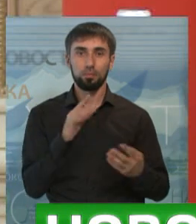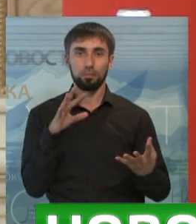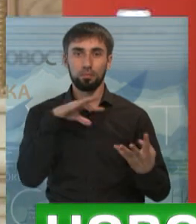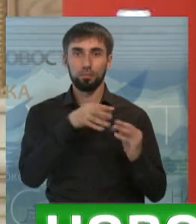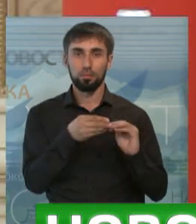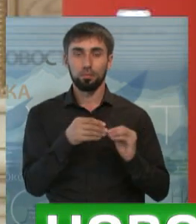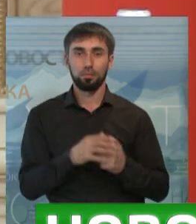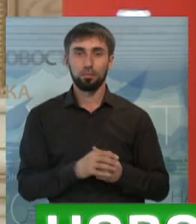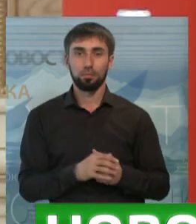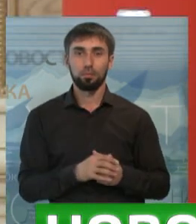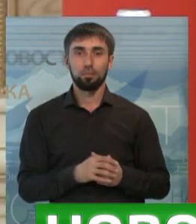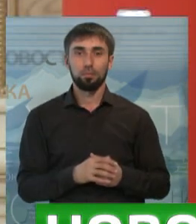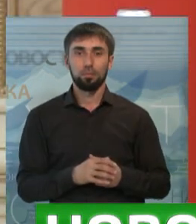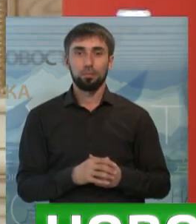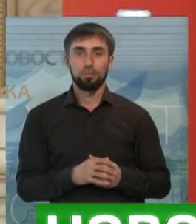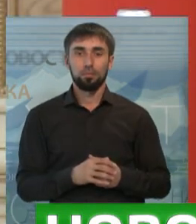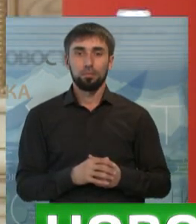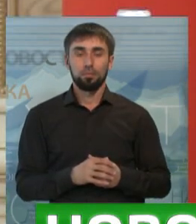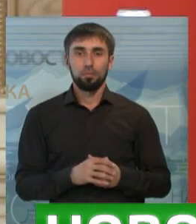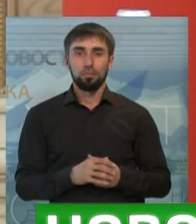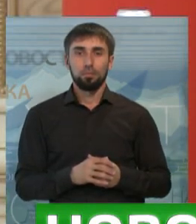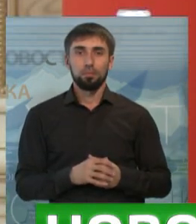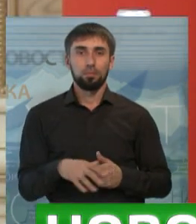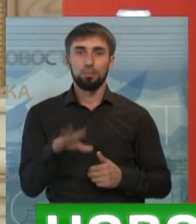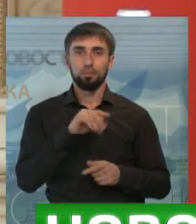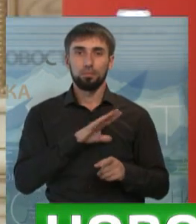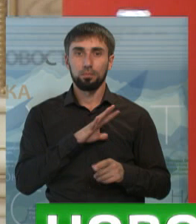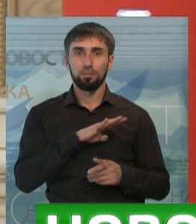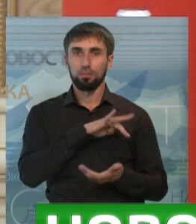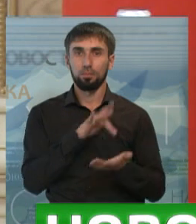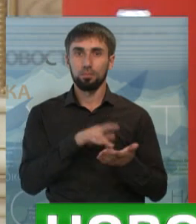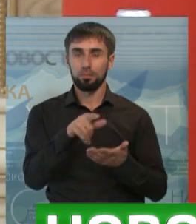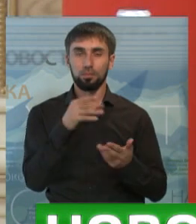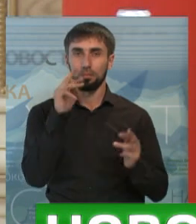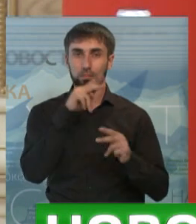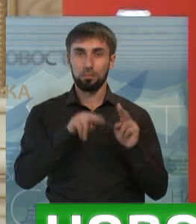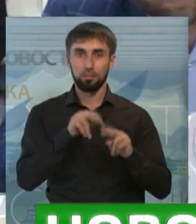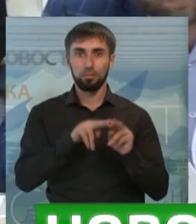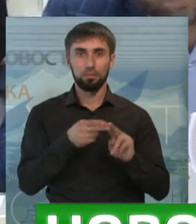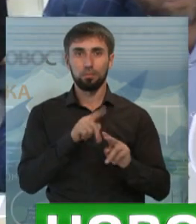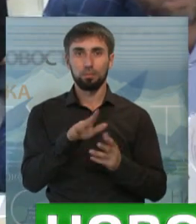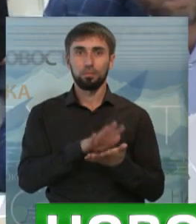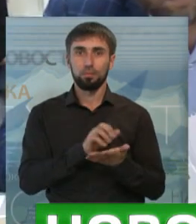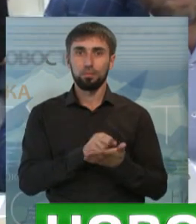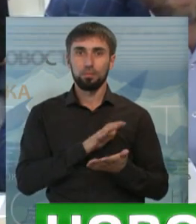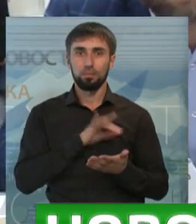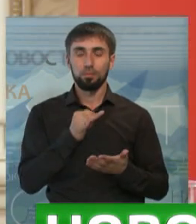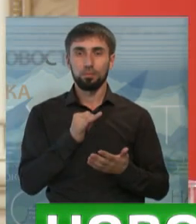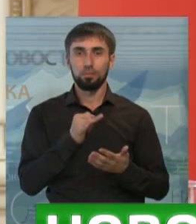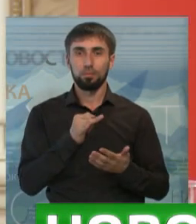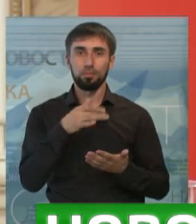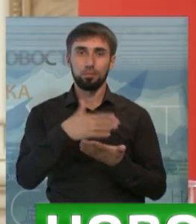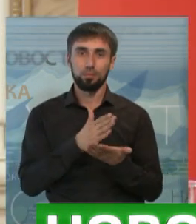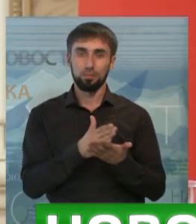хаотичность застройки ведет безобразие в город и район особенно центральной части надо все